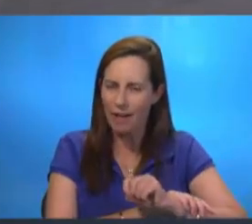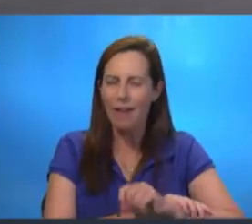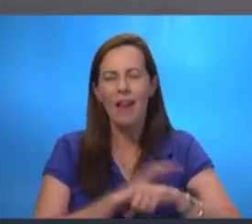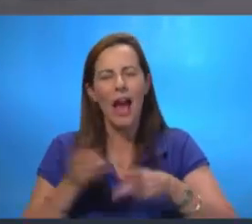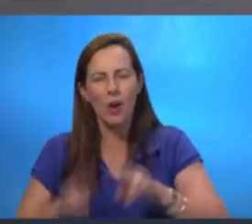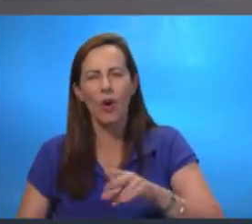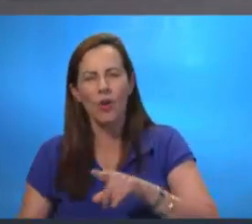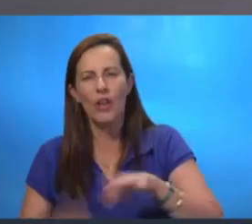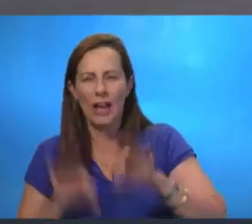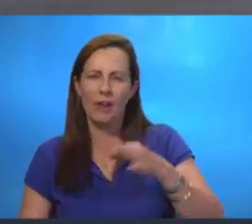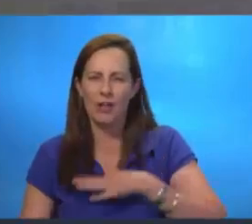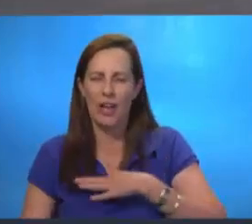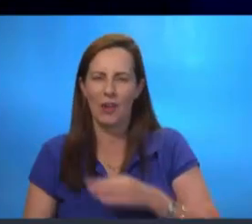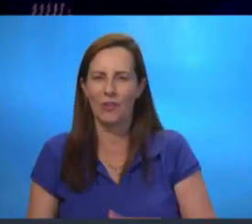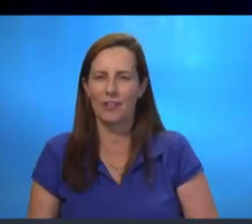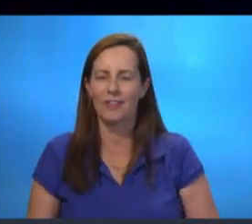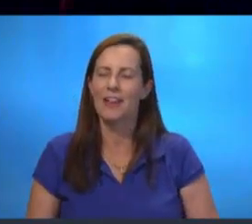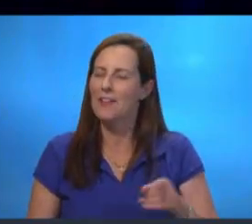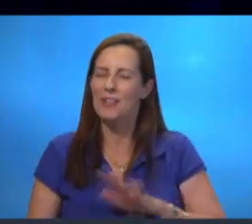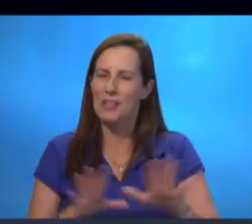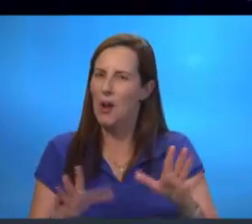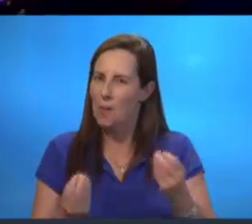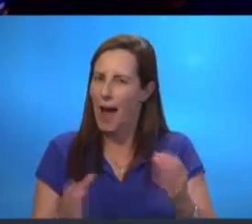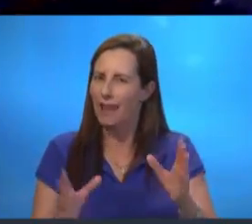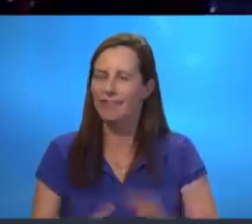של הנבחרת שלנו. וזה לא מעט.